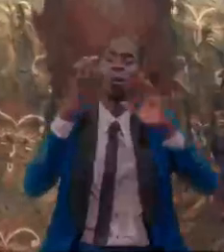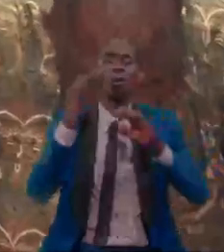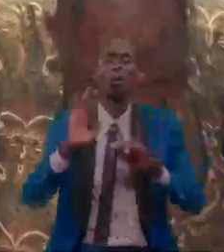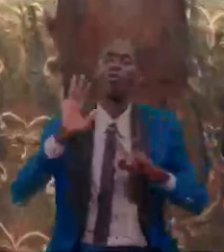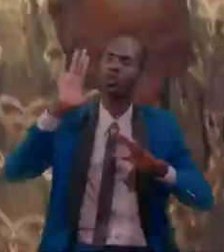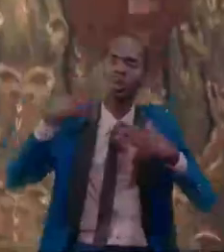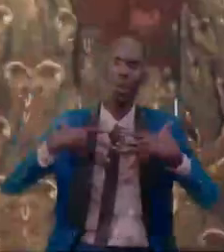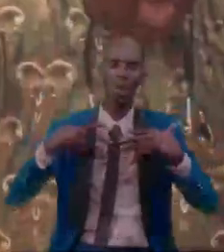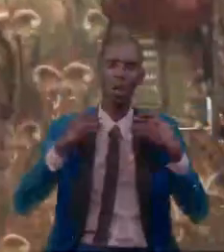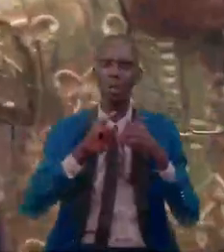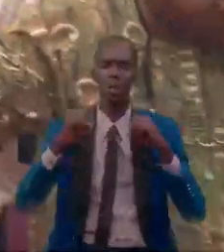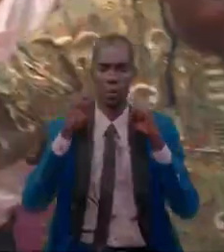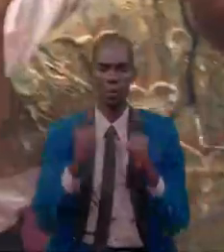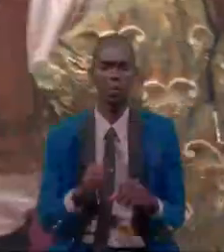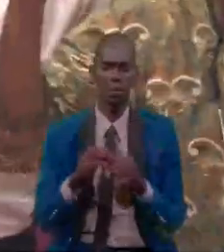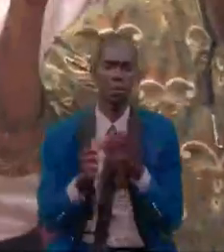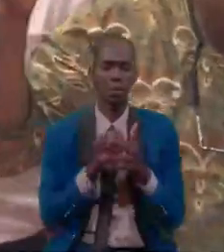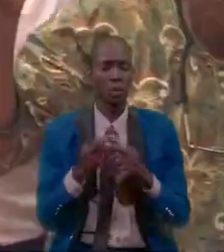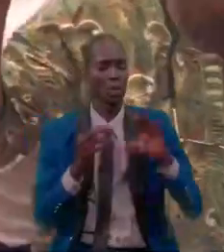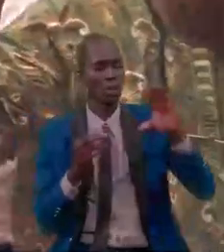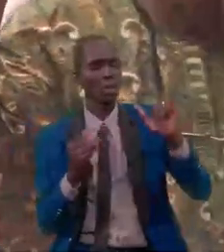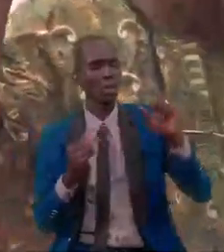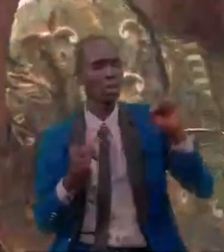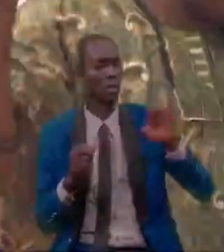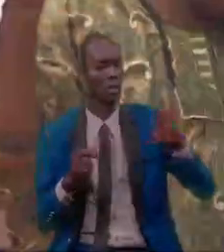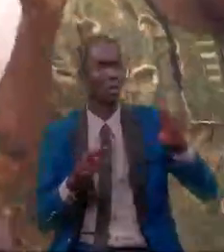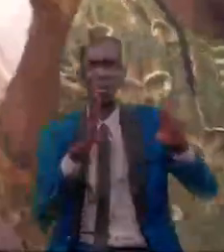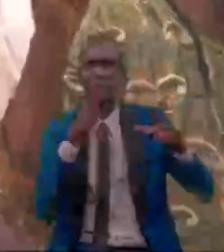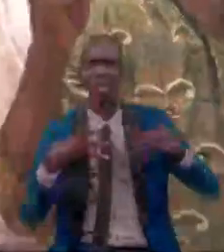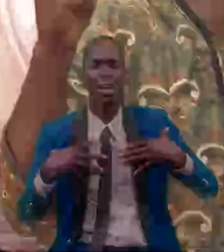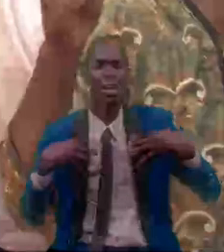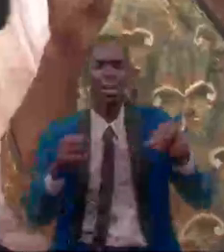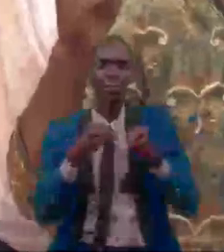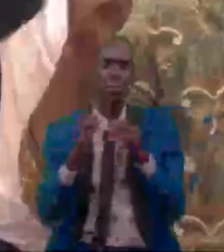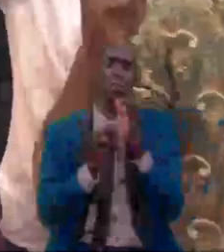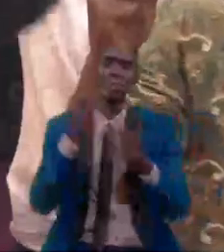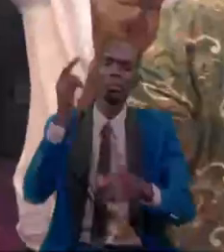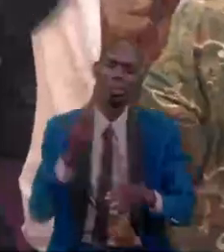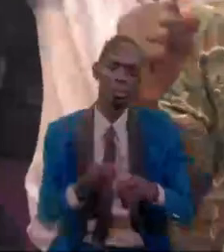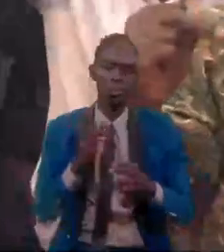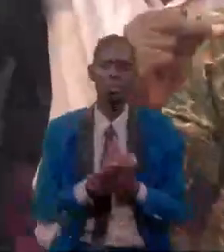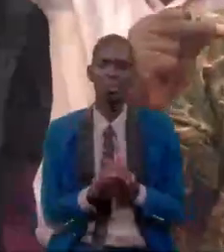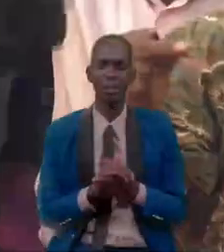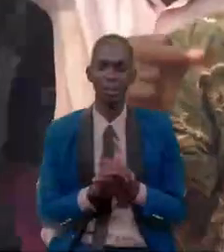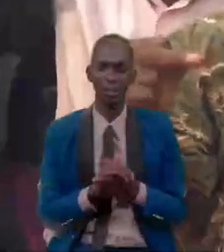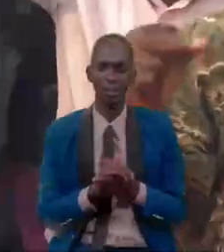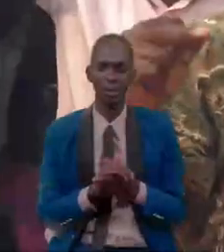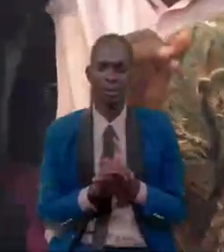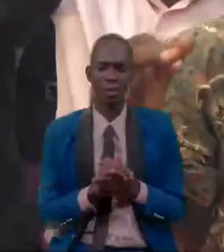merveilles de ta puissance de guérison. Cancer, soyez-en guéri au nom de Jésus.